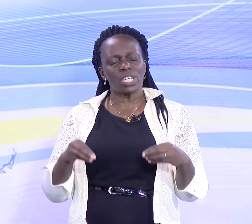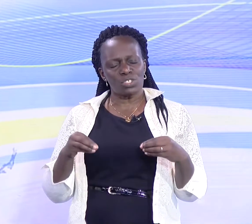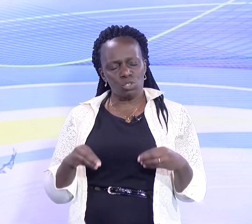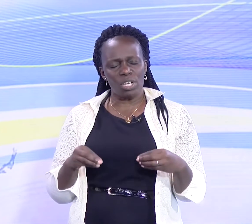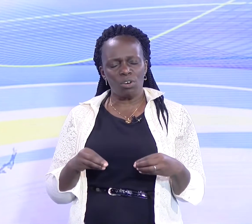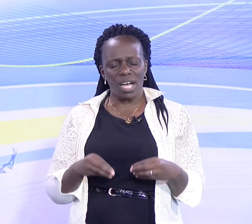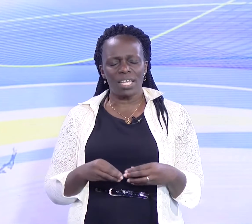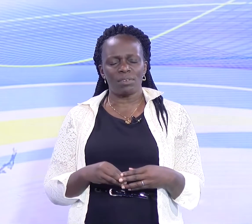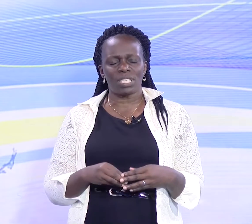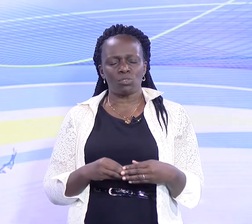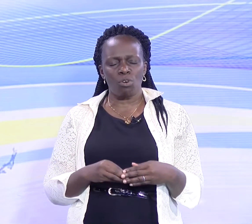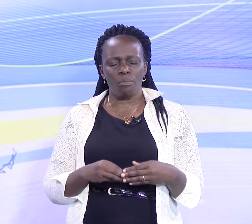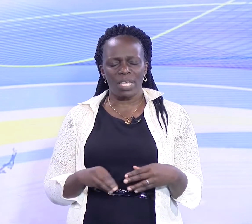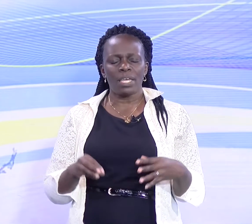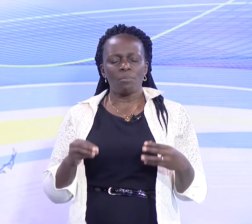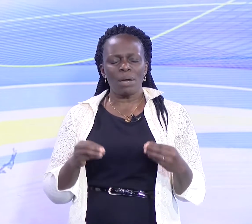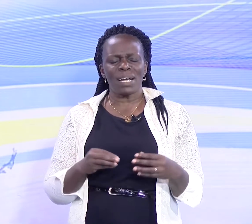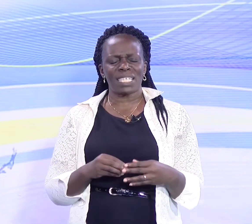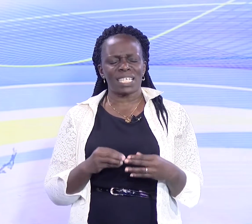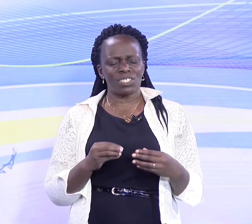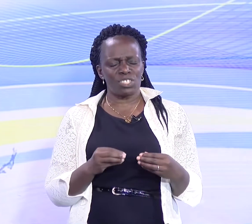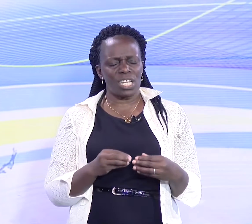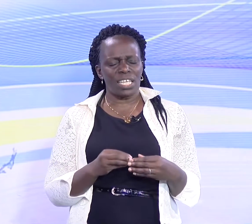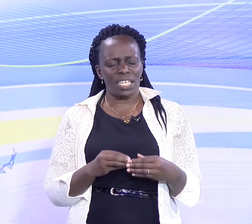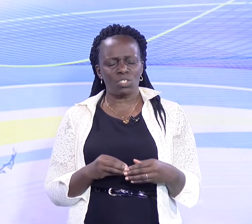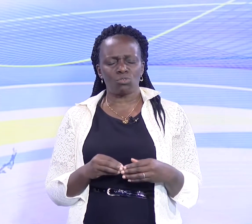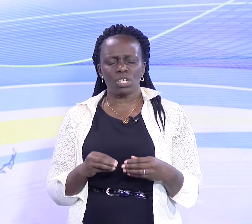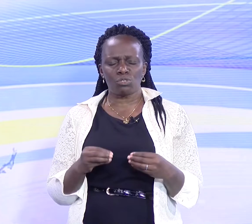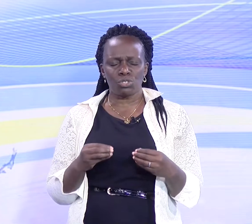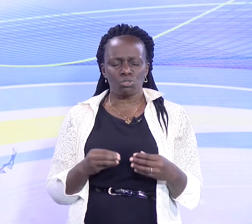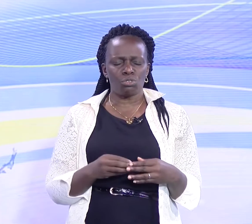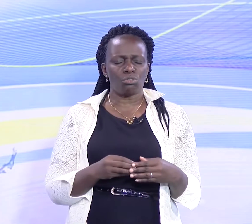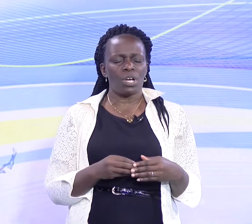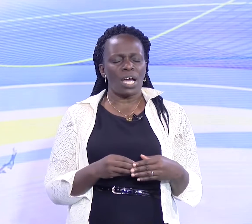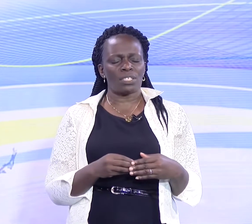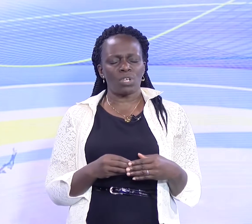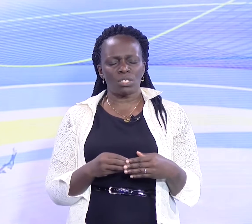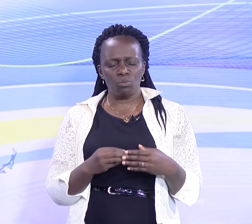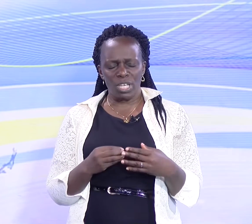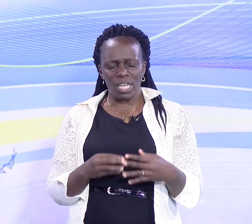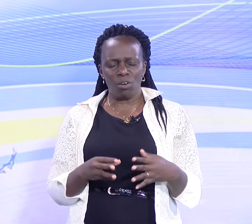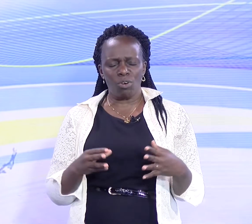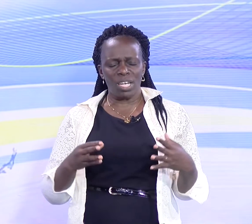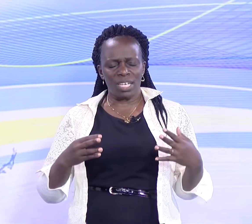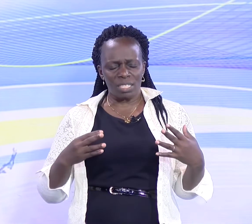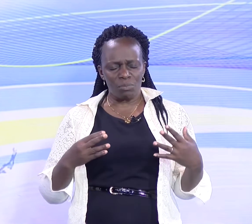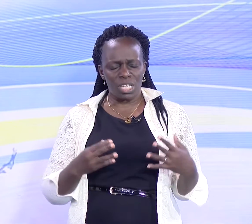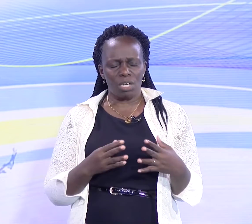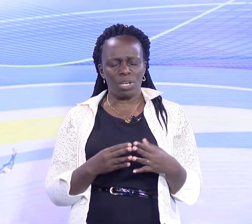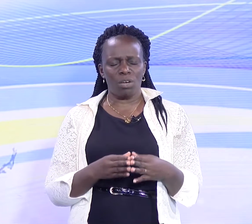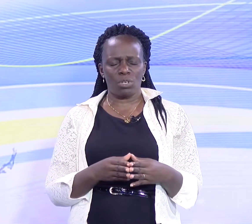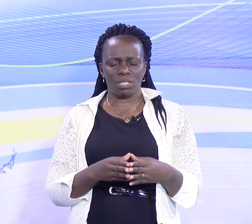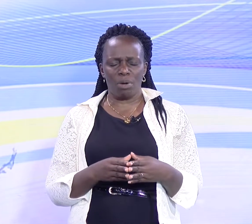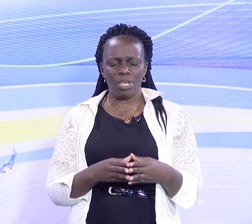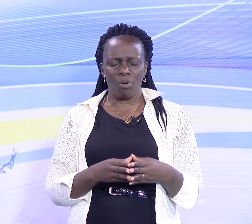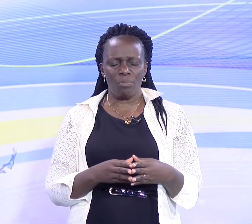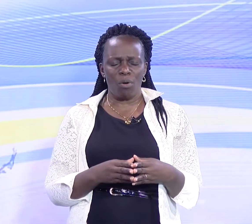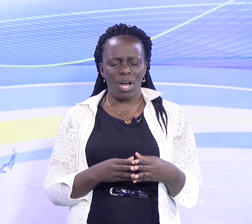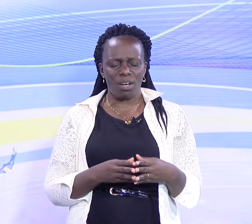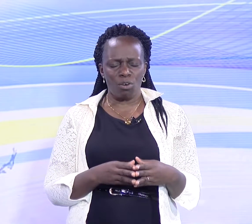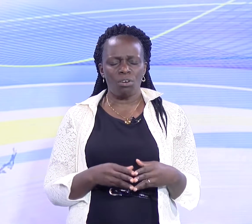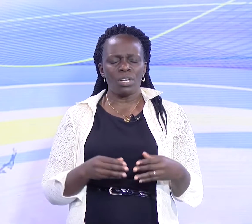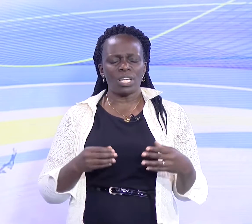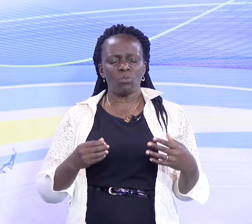Mungu unajua hiyo hali. Wacha tuombe. Baba, katika jina la Yesu tunakushukuru asubuhi ya leo na hata mchana wa leo kwa sababu ya